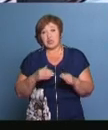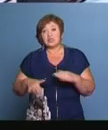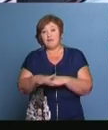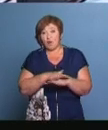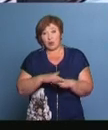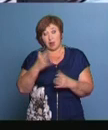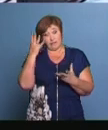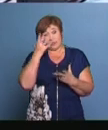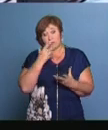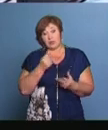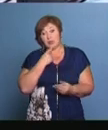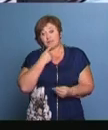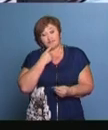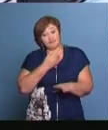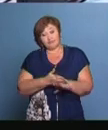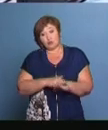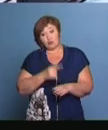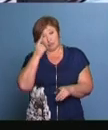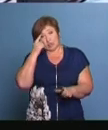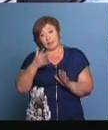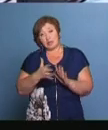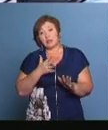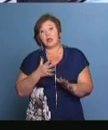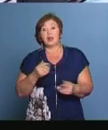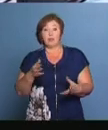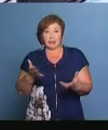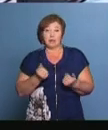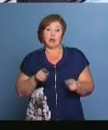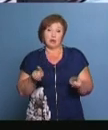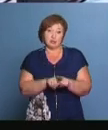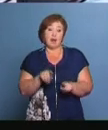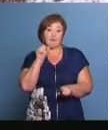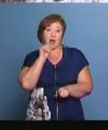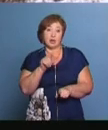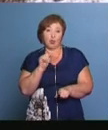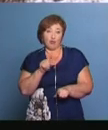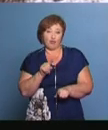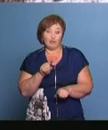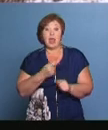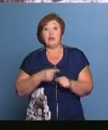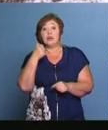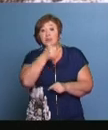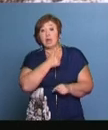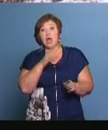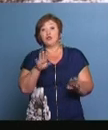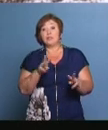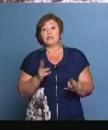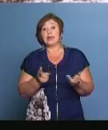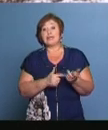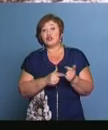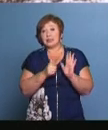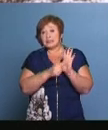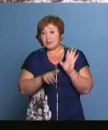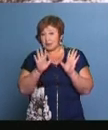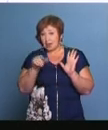темноте просто-напросто данные люди перепутали данных животных с волками. В этом году Минприрода насчитала в республике